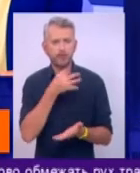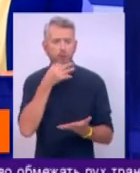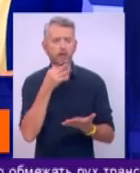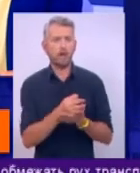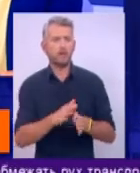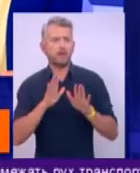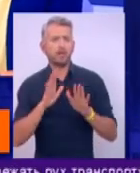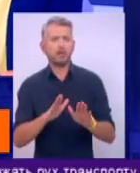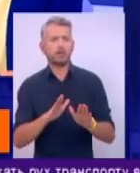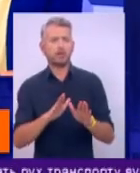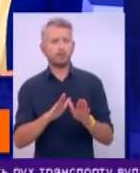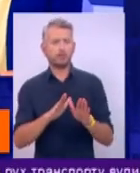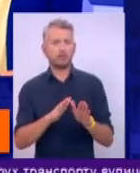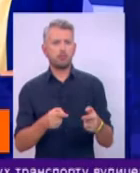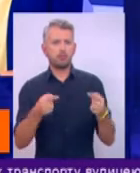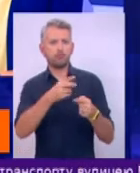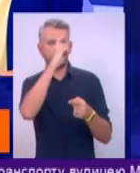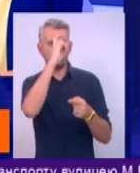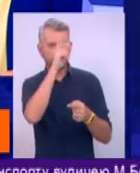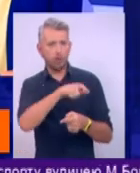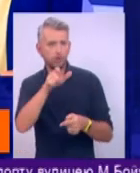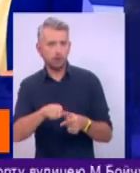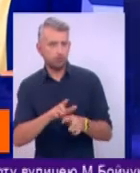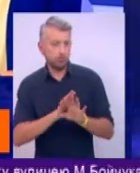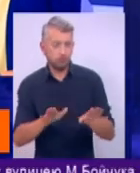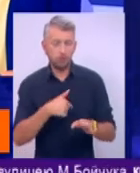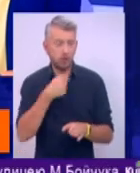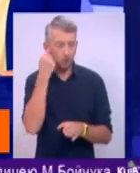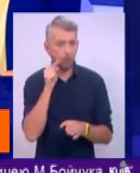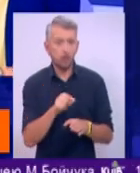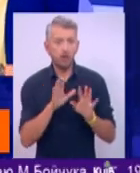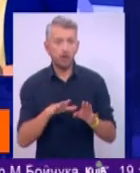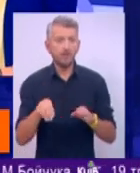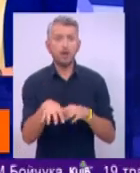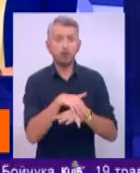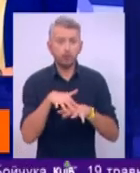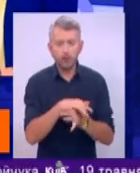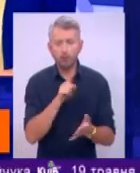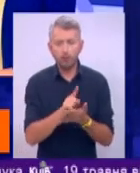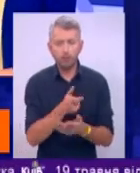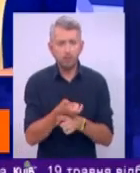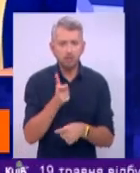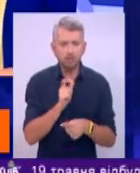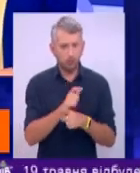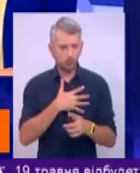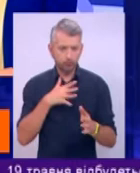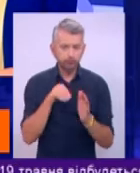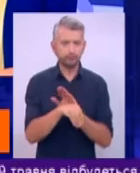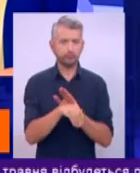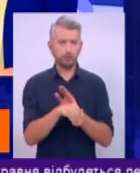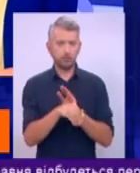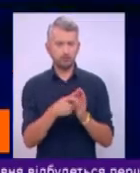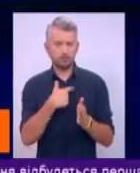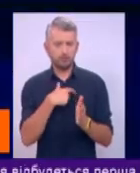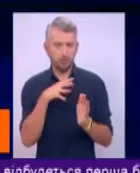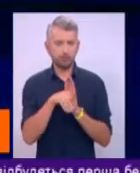відповідальністю тільки там, ну, певних державних осіб. Я думаю, тут тільки все суспільство має максимально підключитися. І